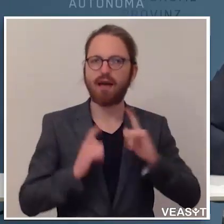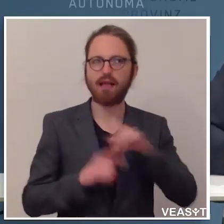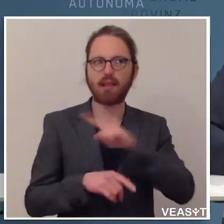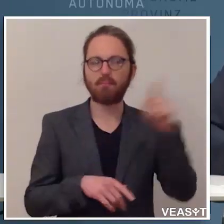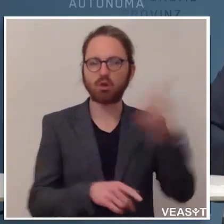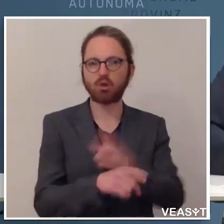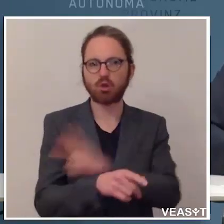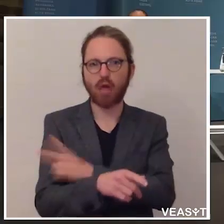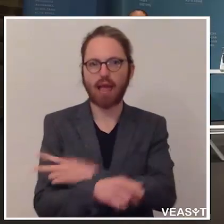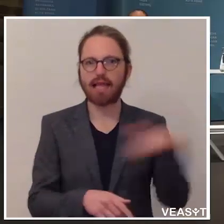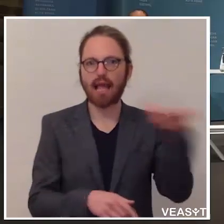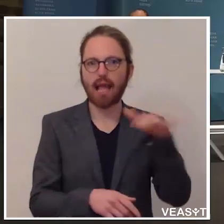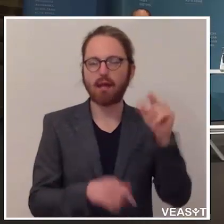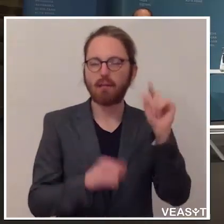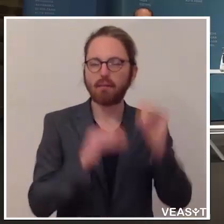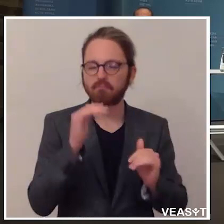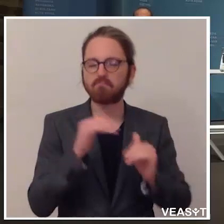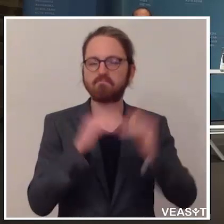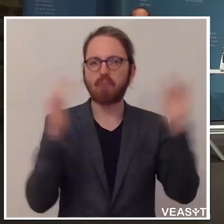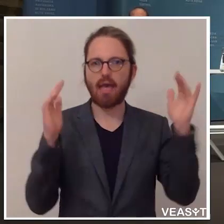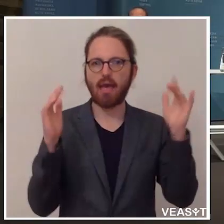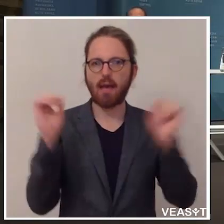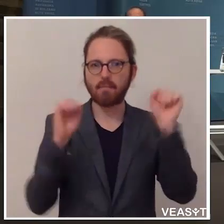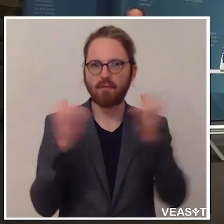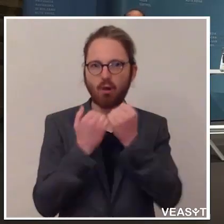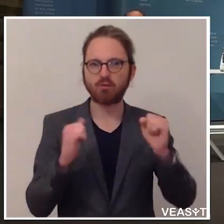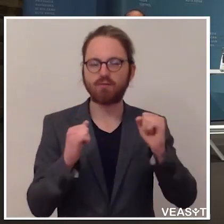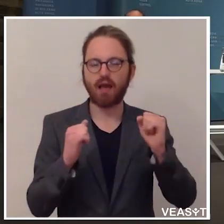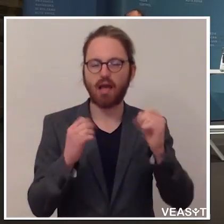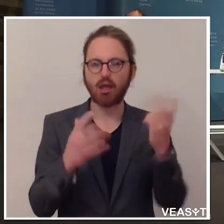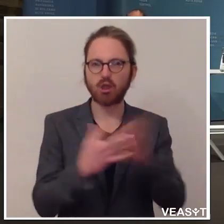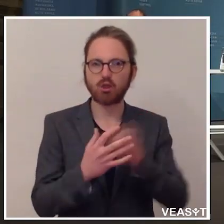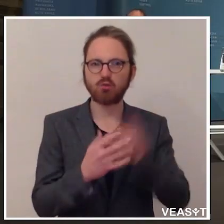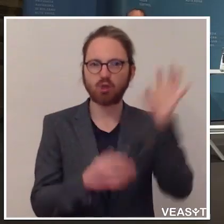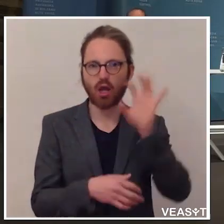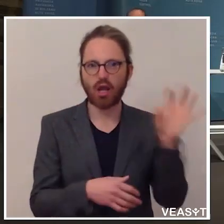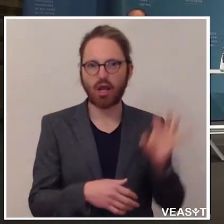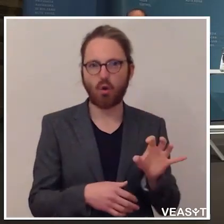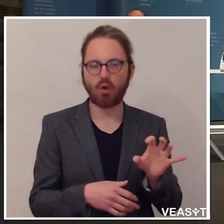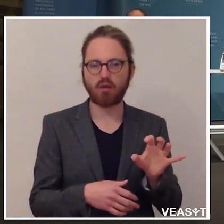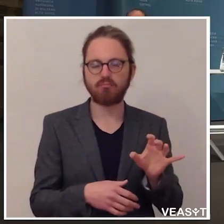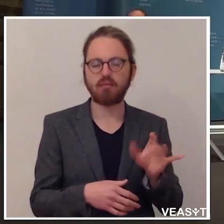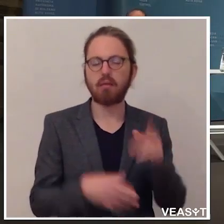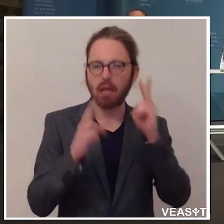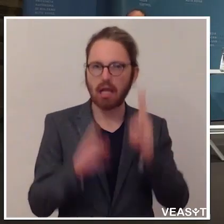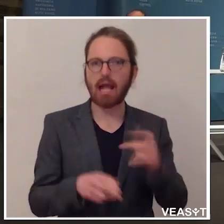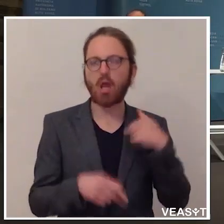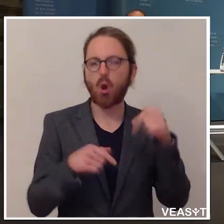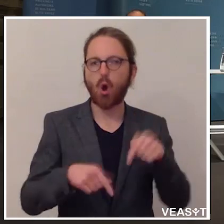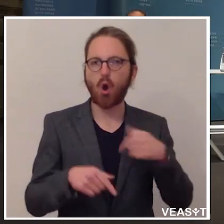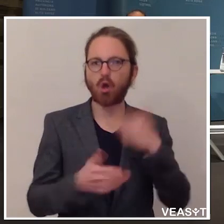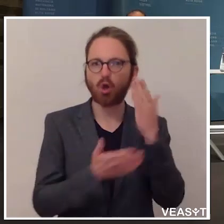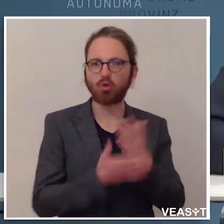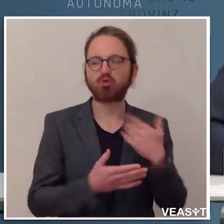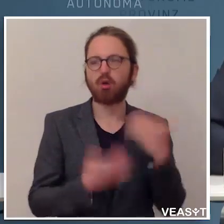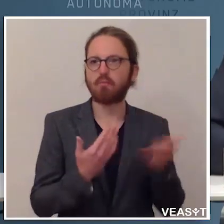Regionen stattfindet. Man kann sich ja heute schon, das vielleicht noch zur Erklärung, auch in andere Regionen aus Arbeitsgründen bewegen, das geht heute schon, ja, aber nicht eben